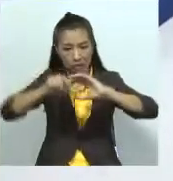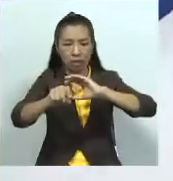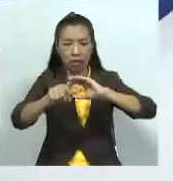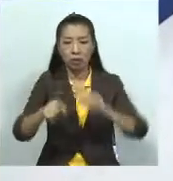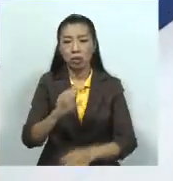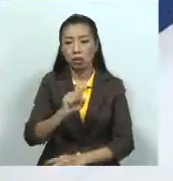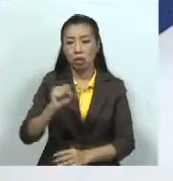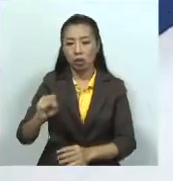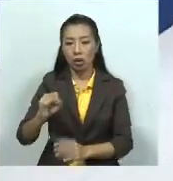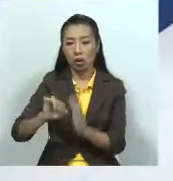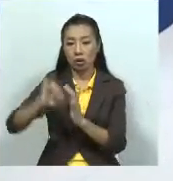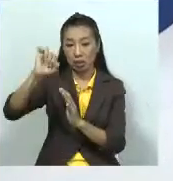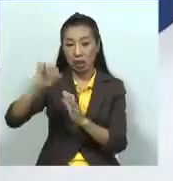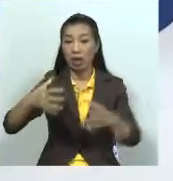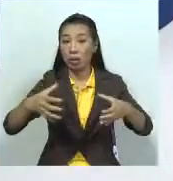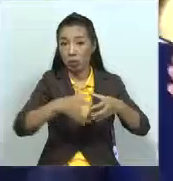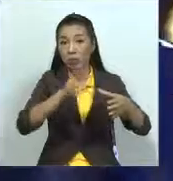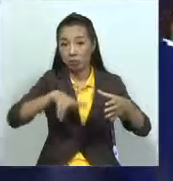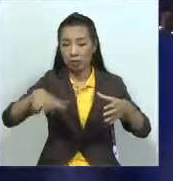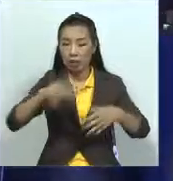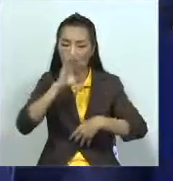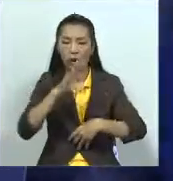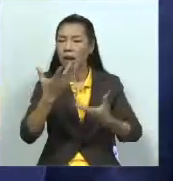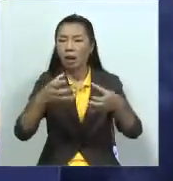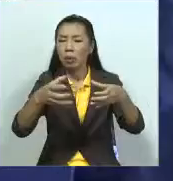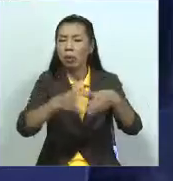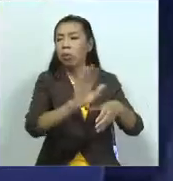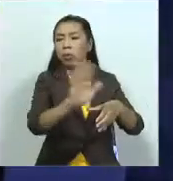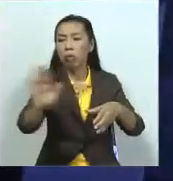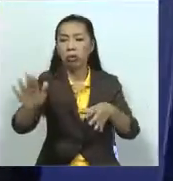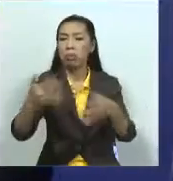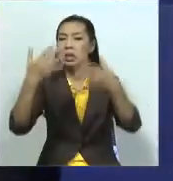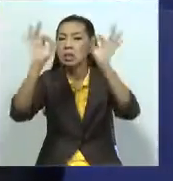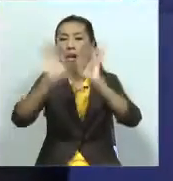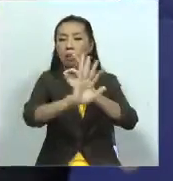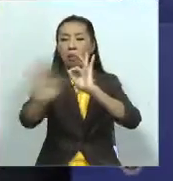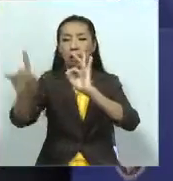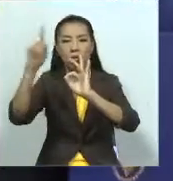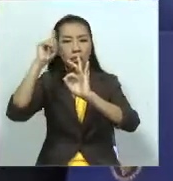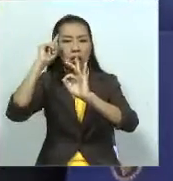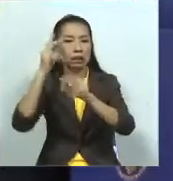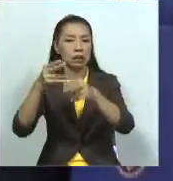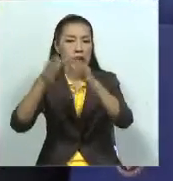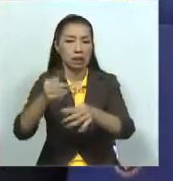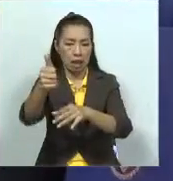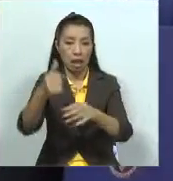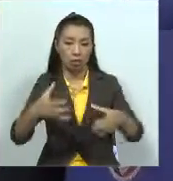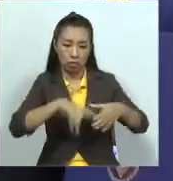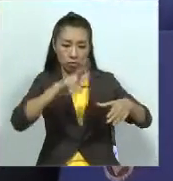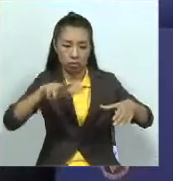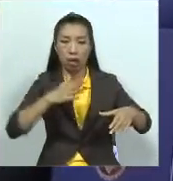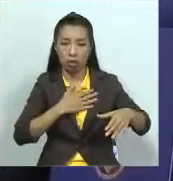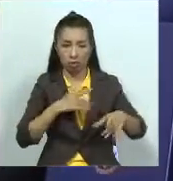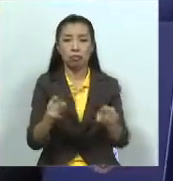5เชียงใหม่พรรคเพื่อไทยก็กล่าวว่าทุกคนมีอิสระเป็นเรื่องที่ถูกที่ควรพรรคเพื่อไทยที่เป็นแกนนำในการจัดตั้งรัฐบาล